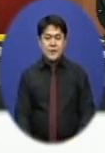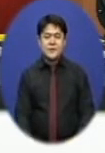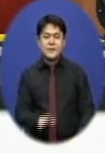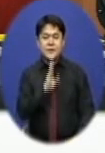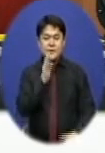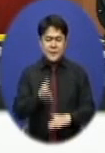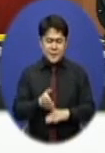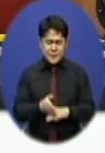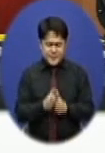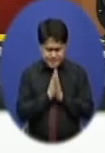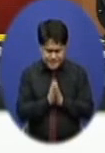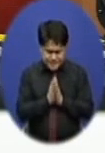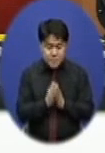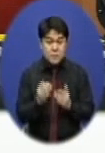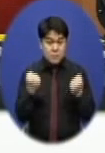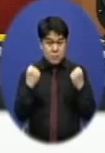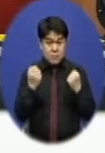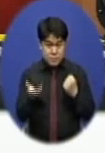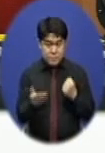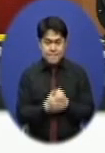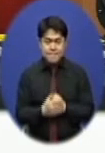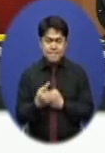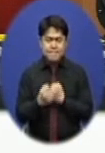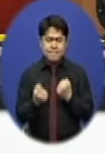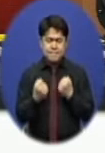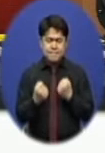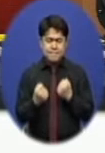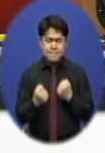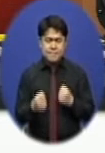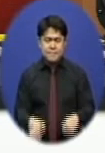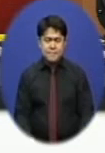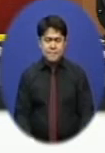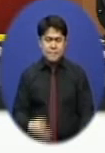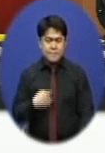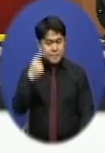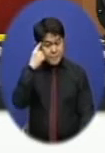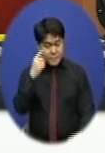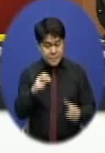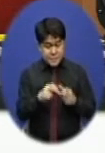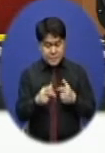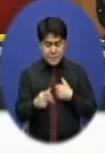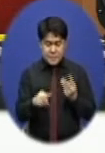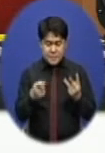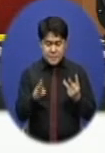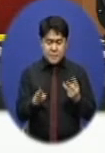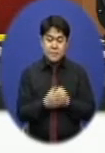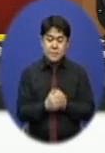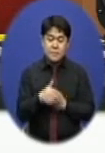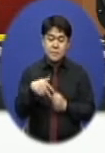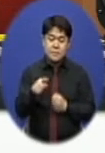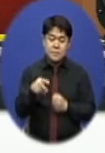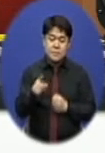정말 감사합니다. 아니, 진짜 건강하시죠? 건강하나 제가 정신장애 상급이에요. 예. 아. 근데 서정우 씨